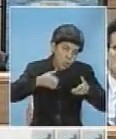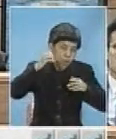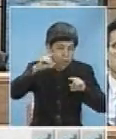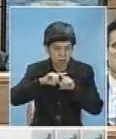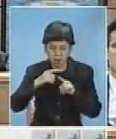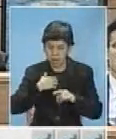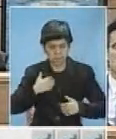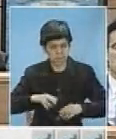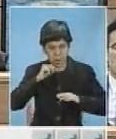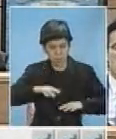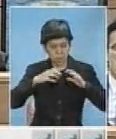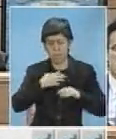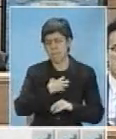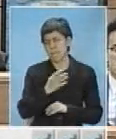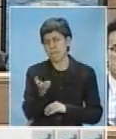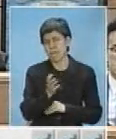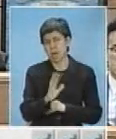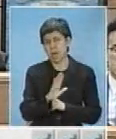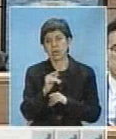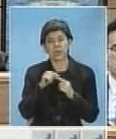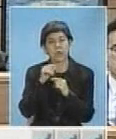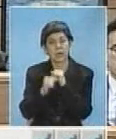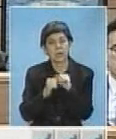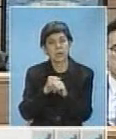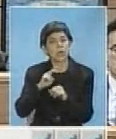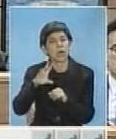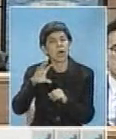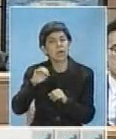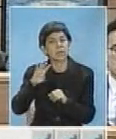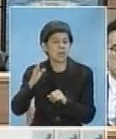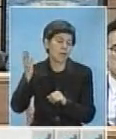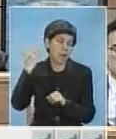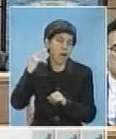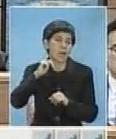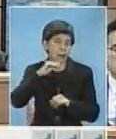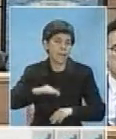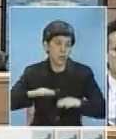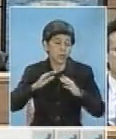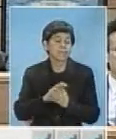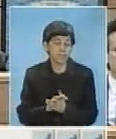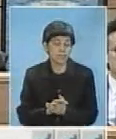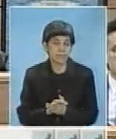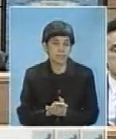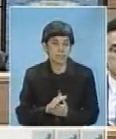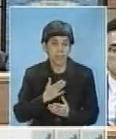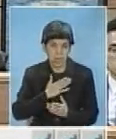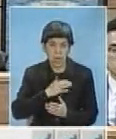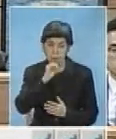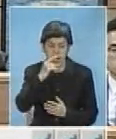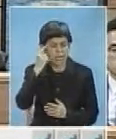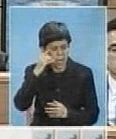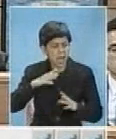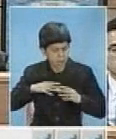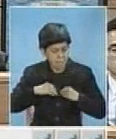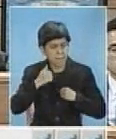พวกเราต้องเดือดร้อนอีกเช่นเดียวกันกับช่วงปี2564ที่ผ่านมาต รงนี้เพื่อความชัดเจนนะครับยืนยันว่าเห็นด้ว